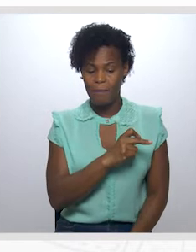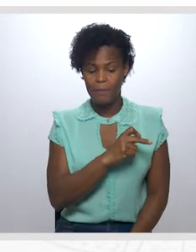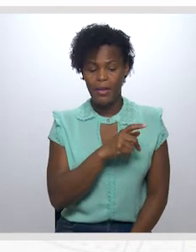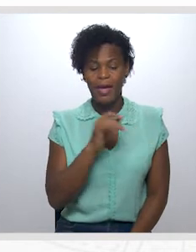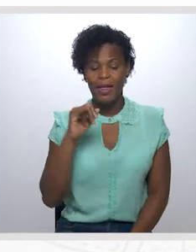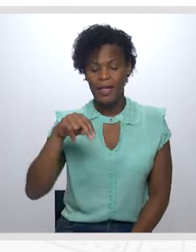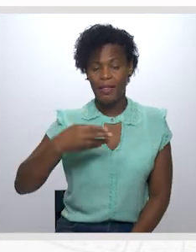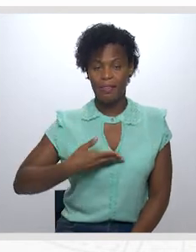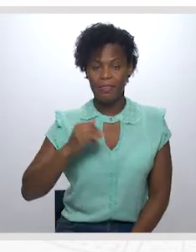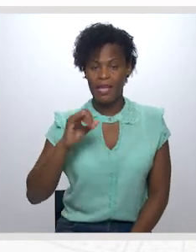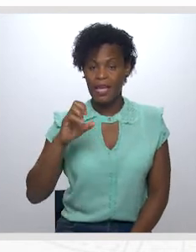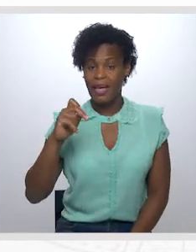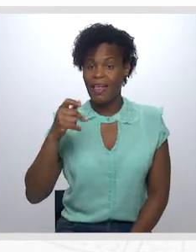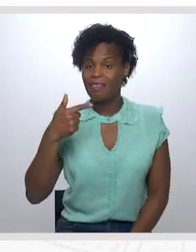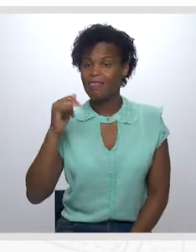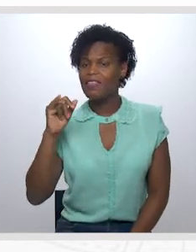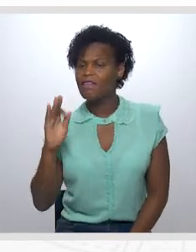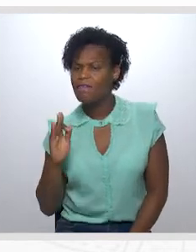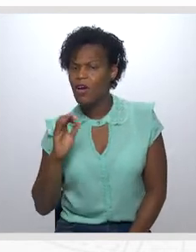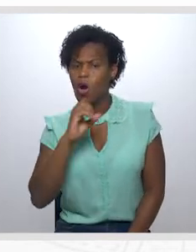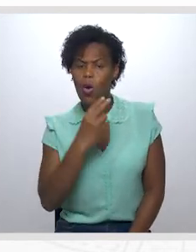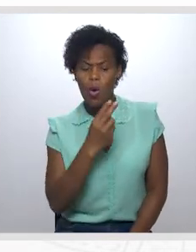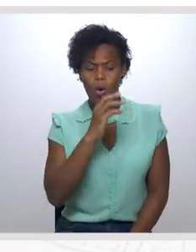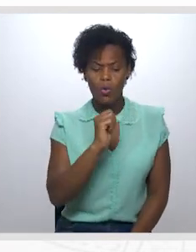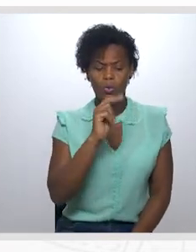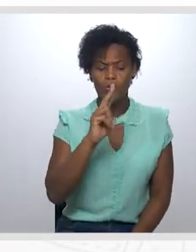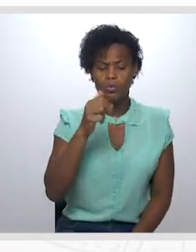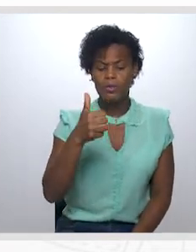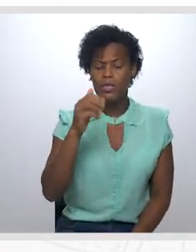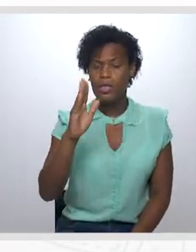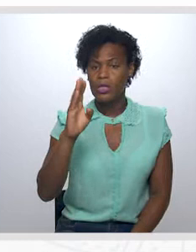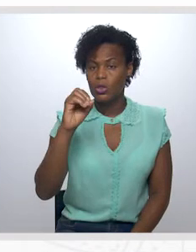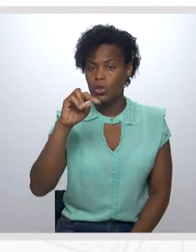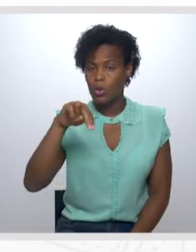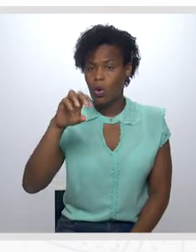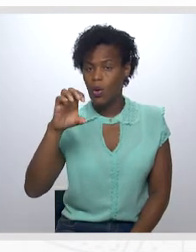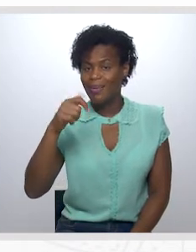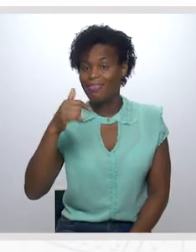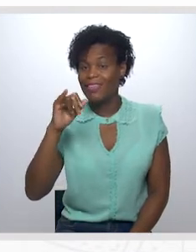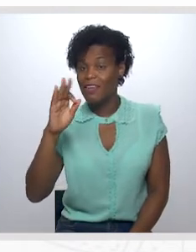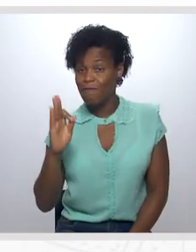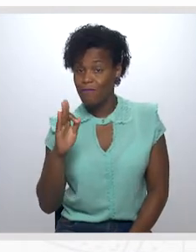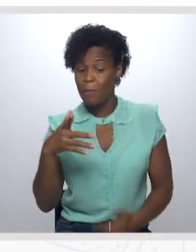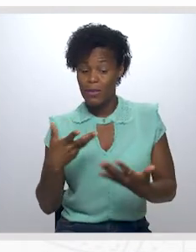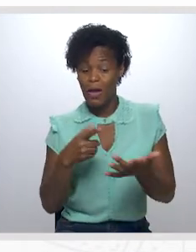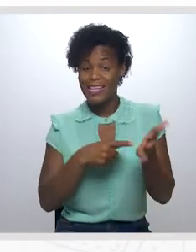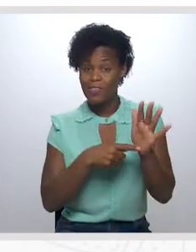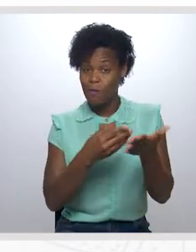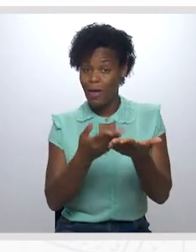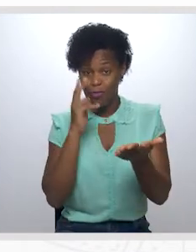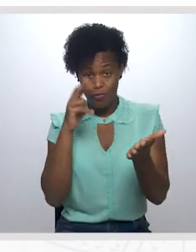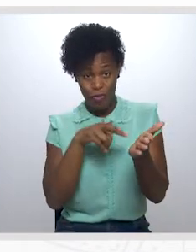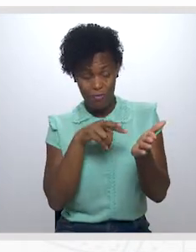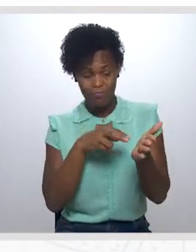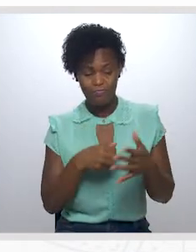L'indicatif ou le subjonctif? Maintenant, je vous donne un exemple pour vérifier. Vous avez